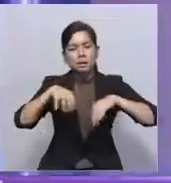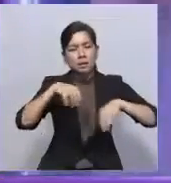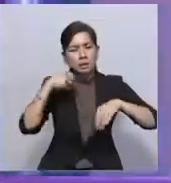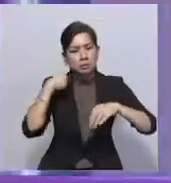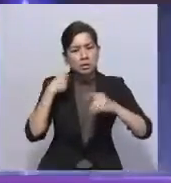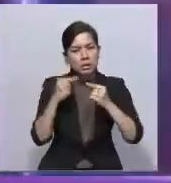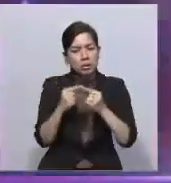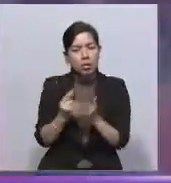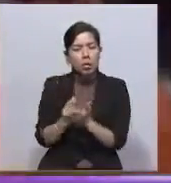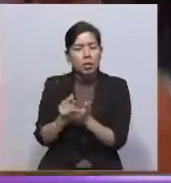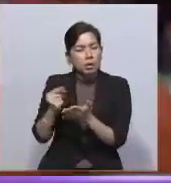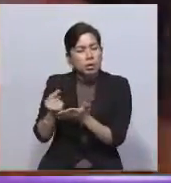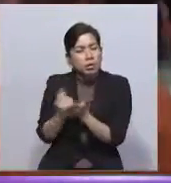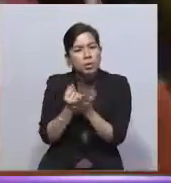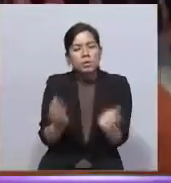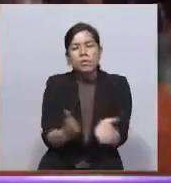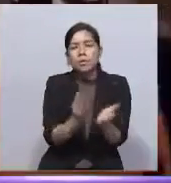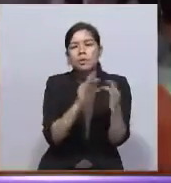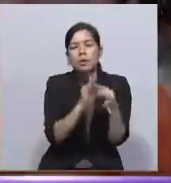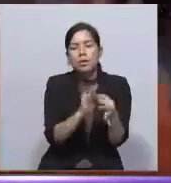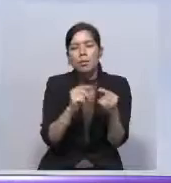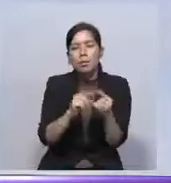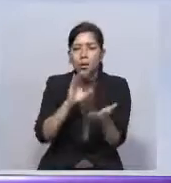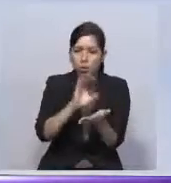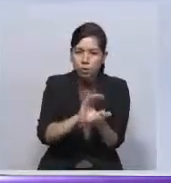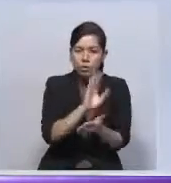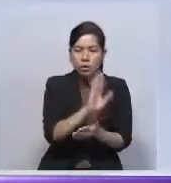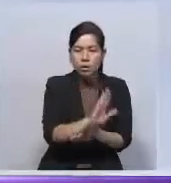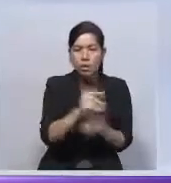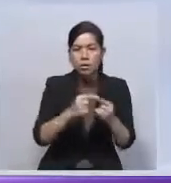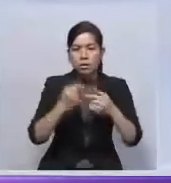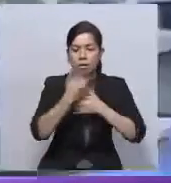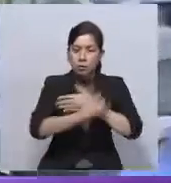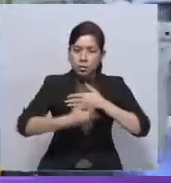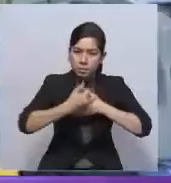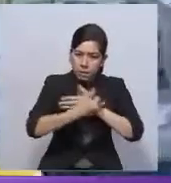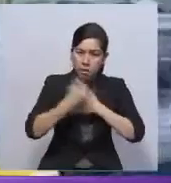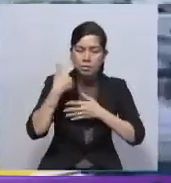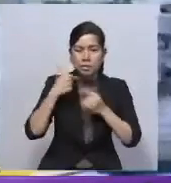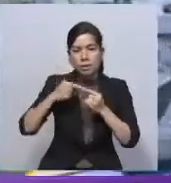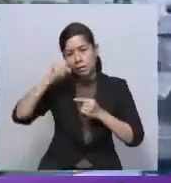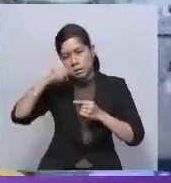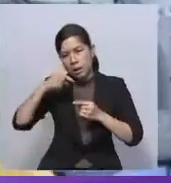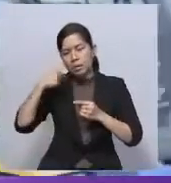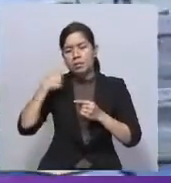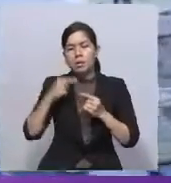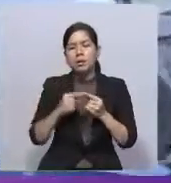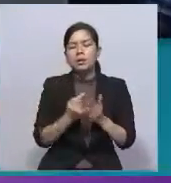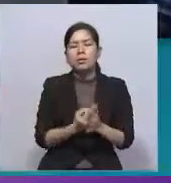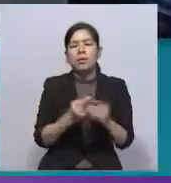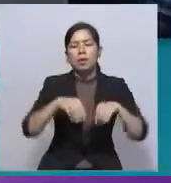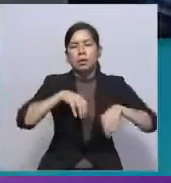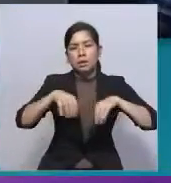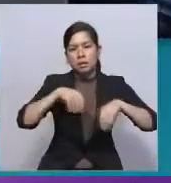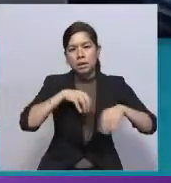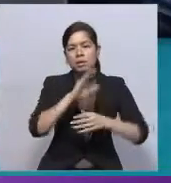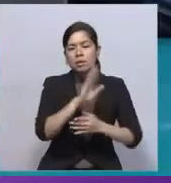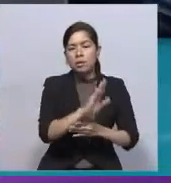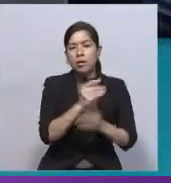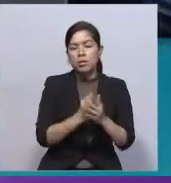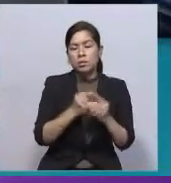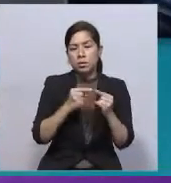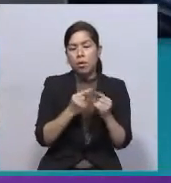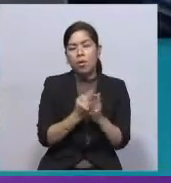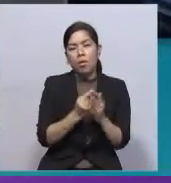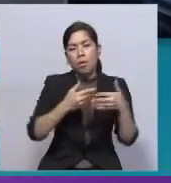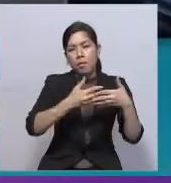งการลงทุนทั้งในและต่างประเทศอาทิยุโรปญี่ปุ่นอเมริกาและจีนเน้นเจาะกลุ่ม